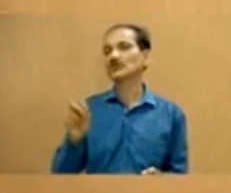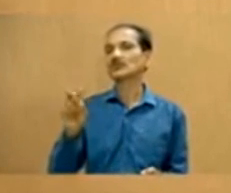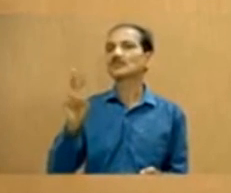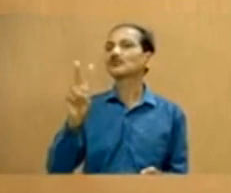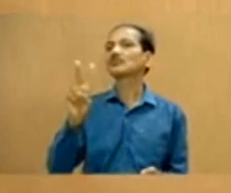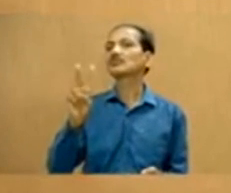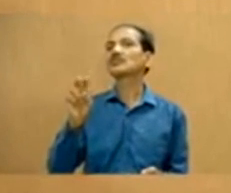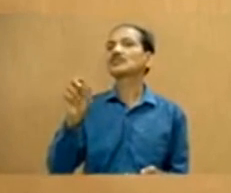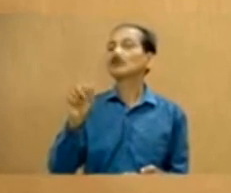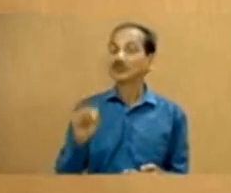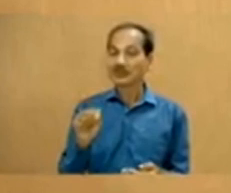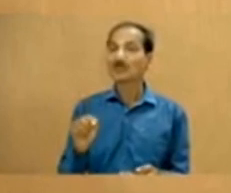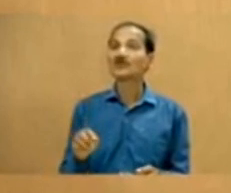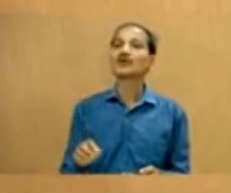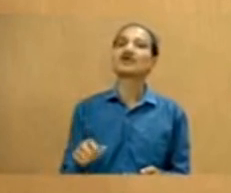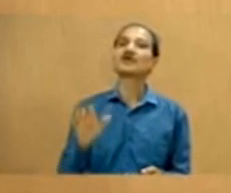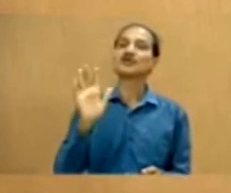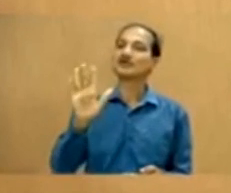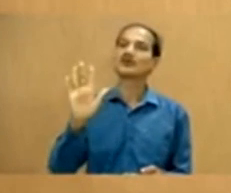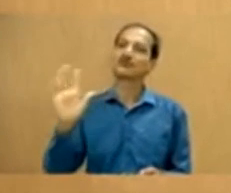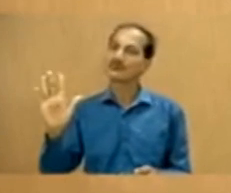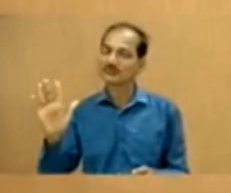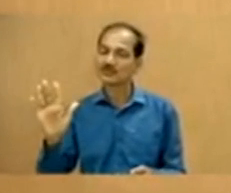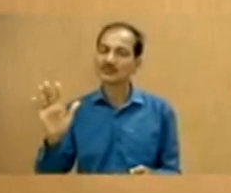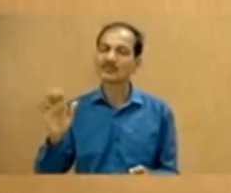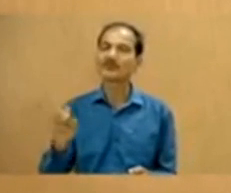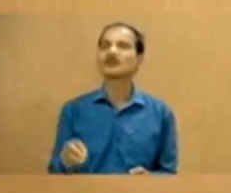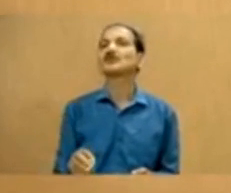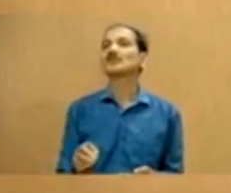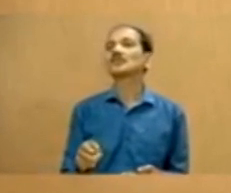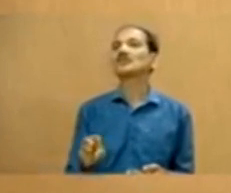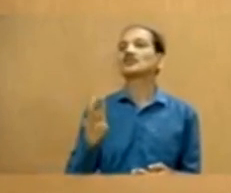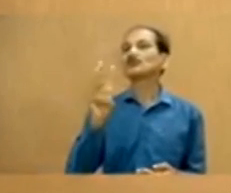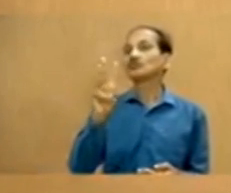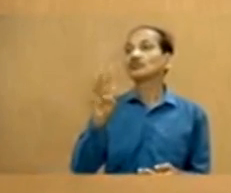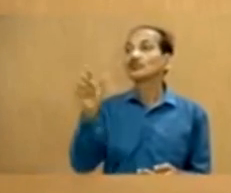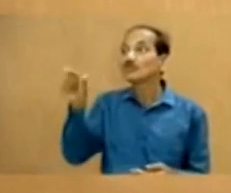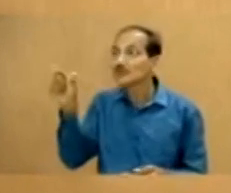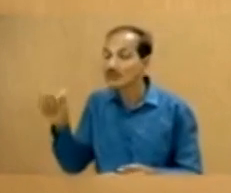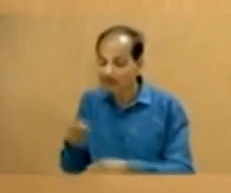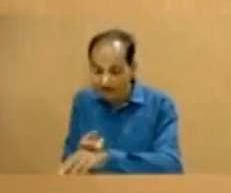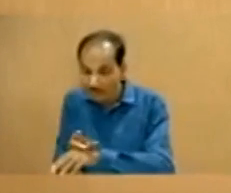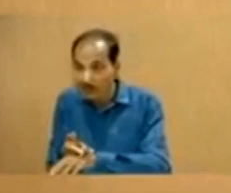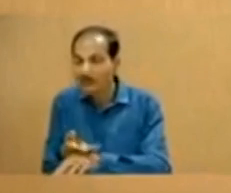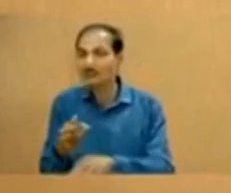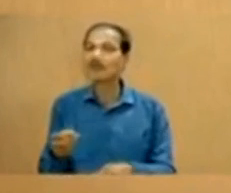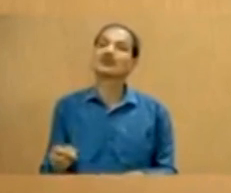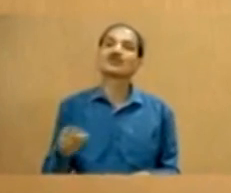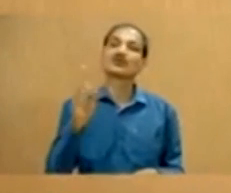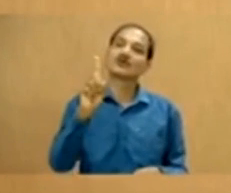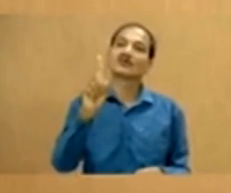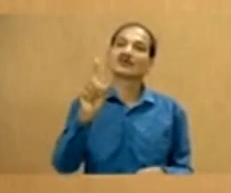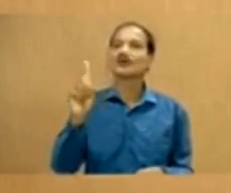ହେଲା 55। ତୃତୀୟ କେସ୍ର ସଂସ୍ପର୍ଶରେ ଆସିଥିବା ବ୍ୟକ୍ତିଙ୍କର ସଂଖ୍ୟା ହେଲା 112।